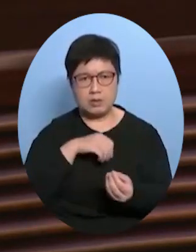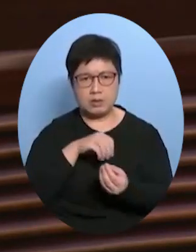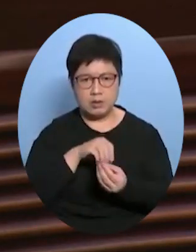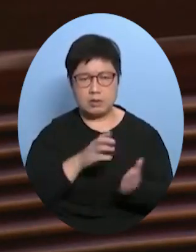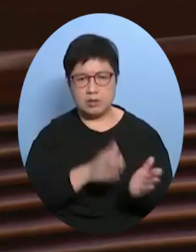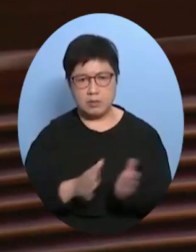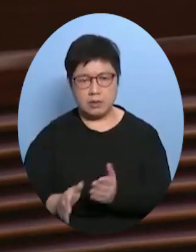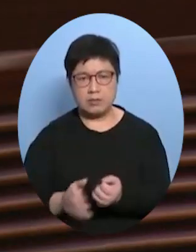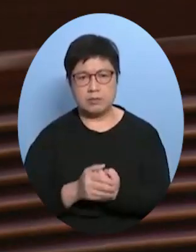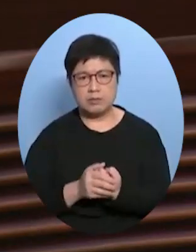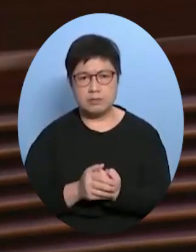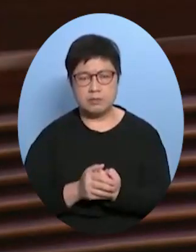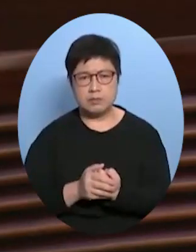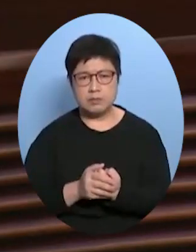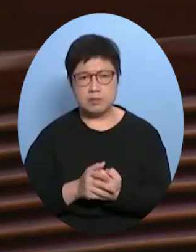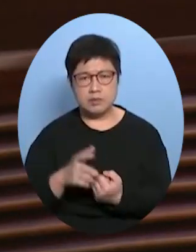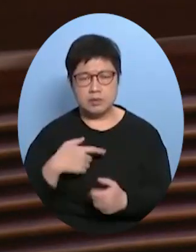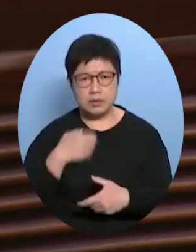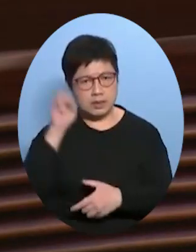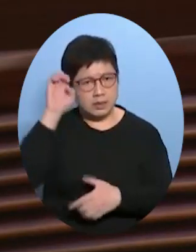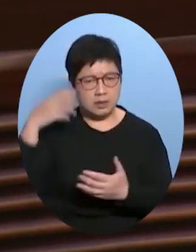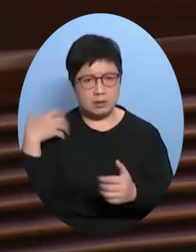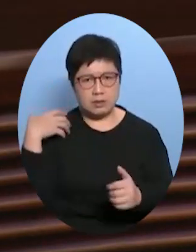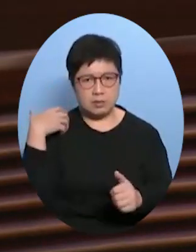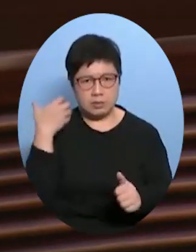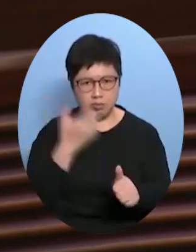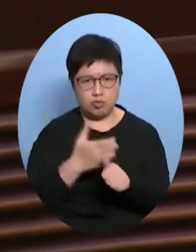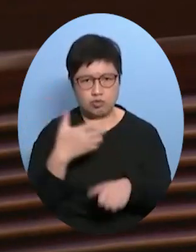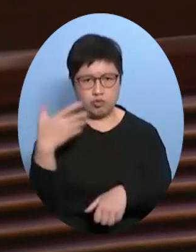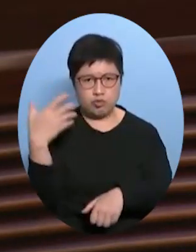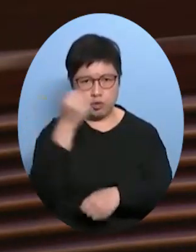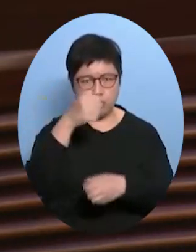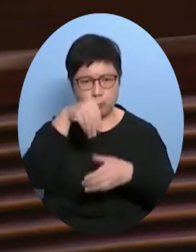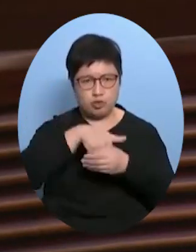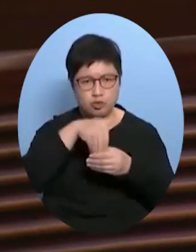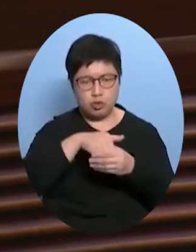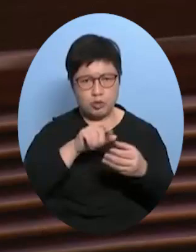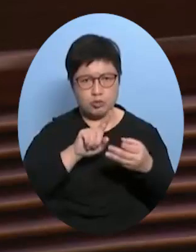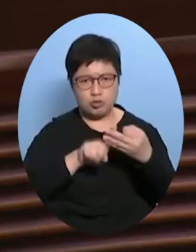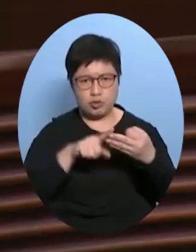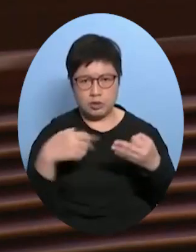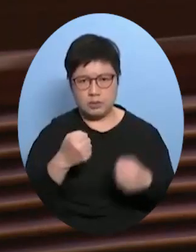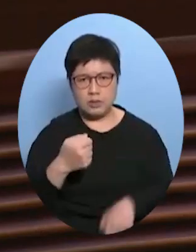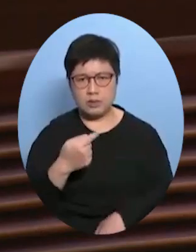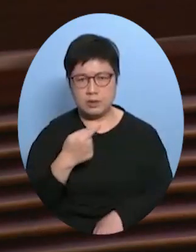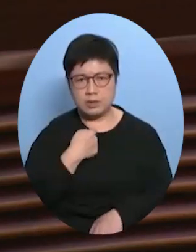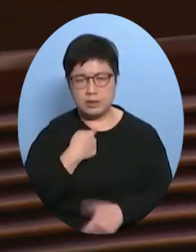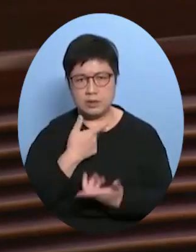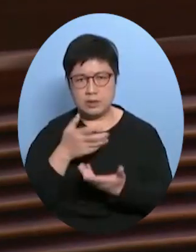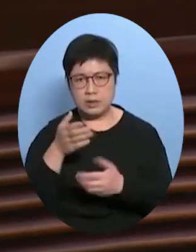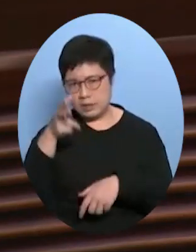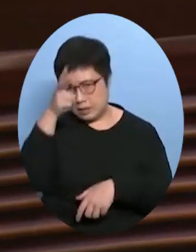此外，我亦都建議賦權總選舉事務主任要求收取政府補助的學